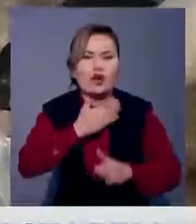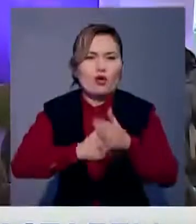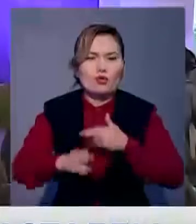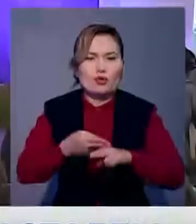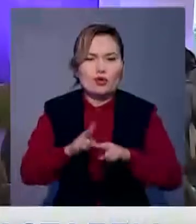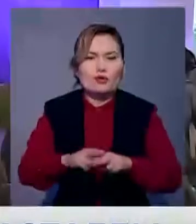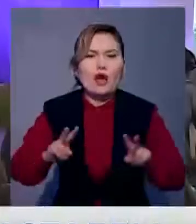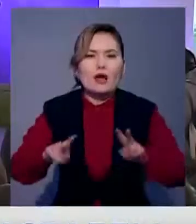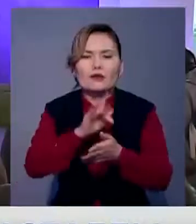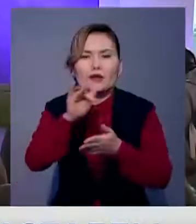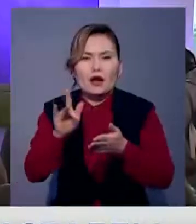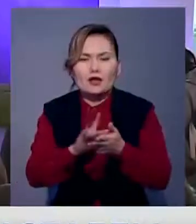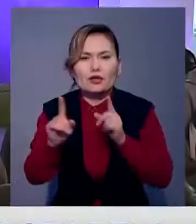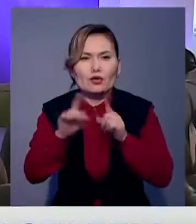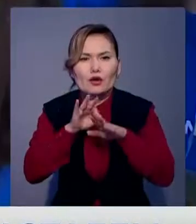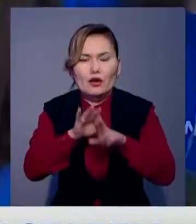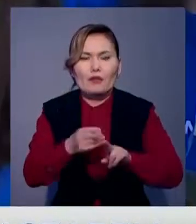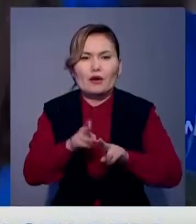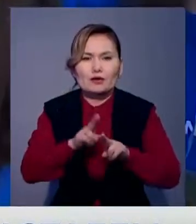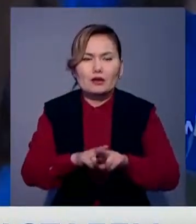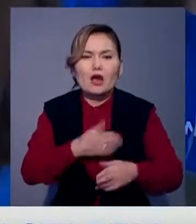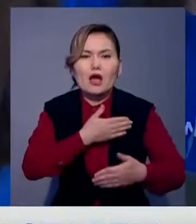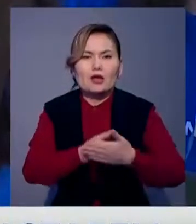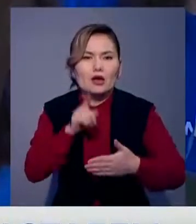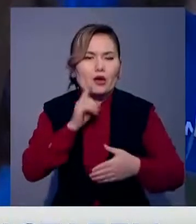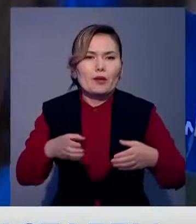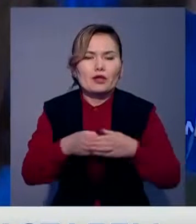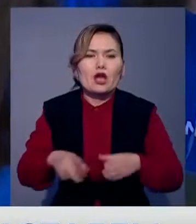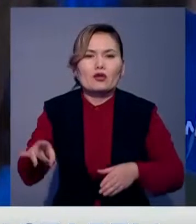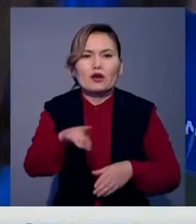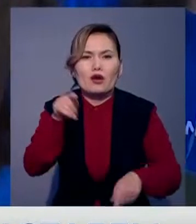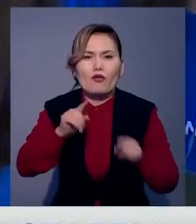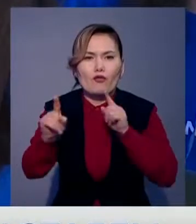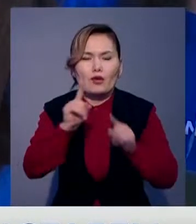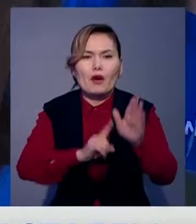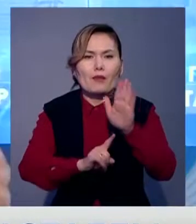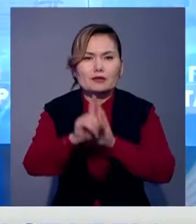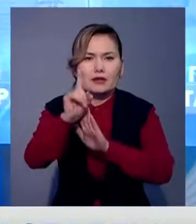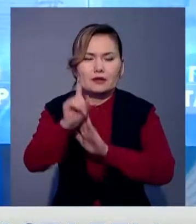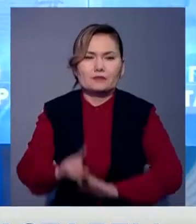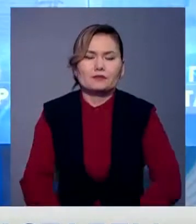бас қалада бас қосты. Елордада еріктілердің республикалық форумы басталды.